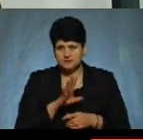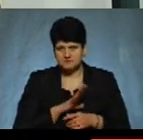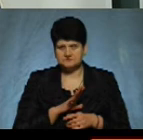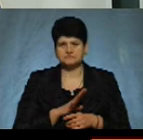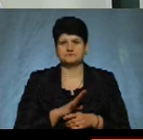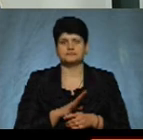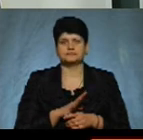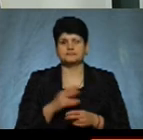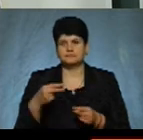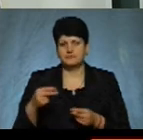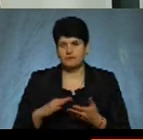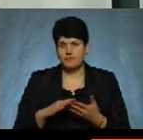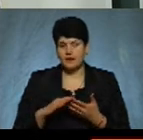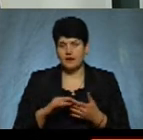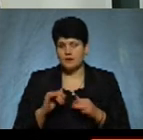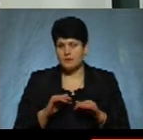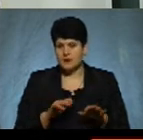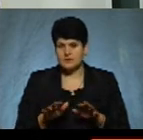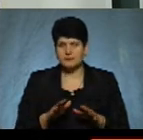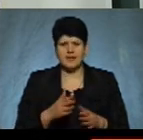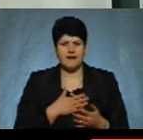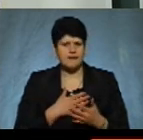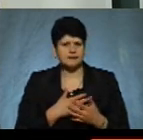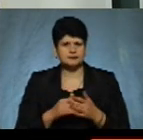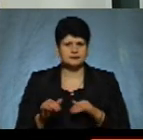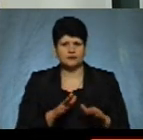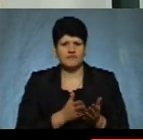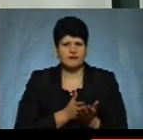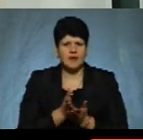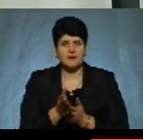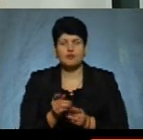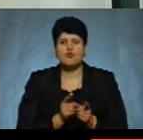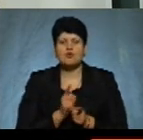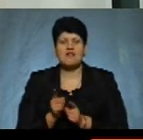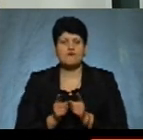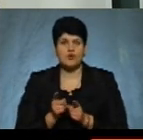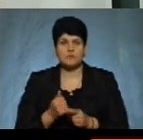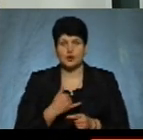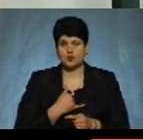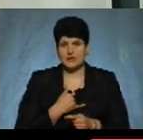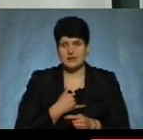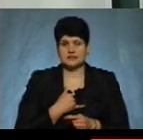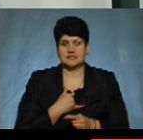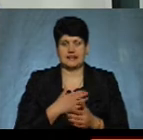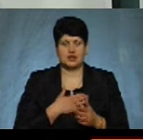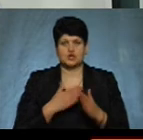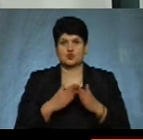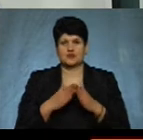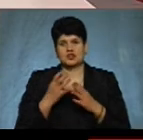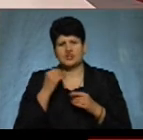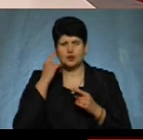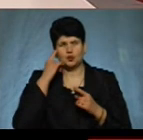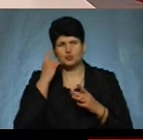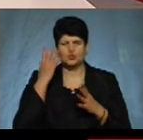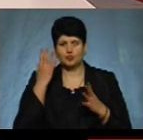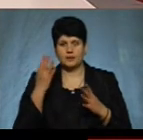приписна компанія. Ми дуже активно рухаємося в напрямку реформ, і в нас, якщо наші сусіди ще десь там думають,